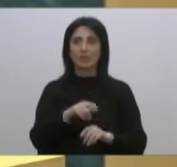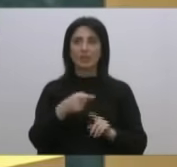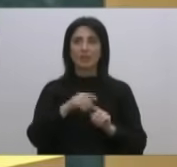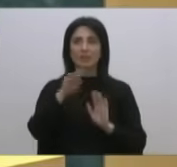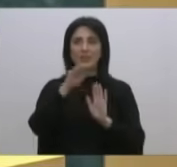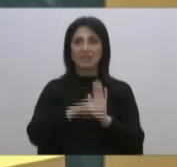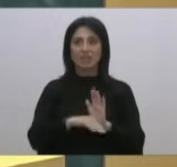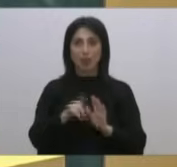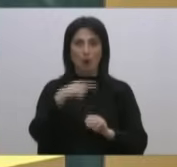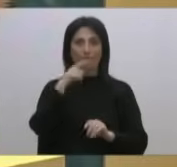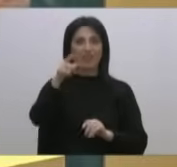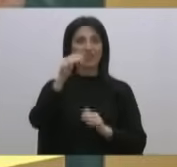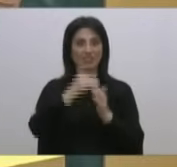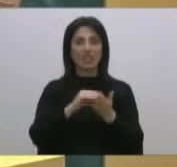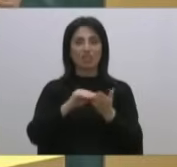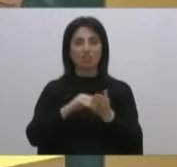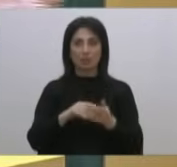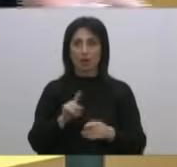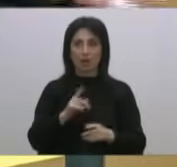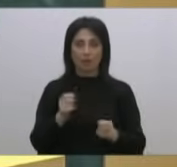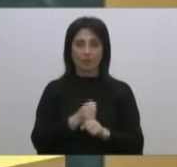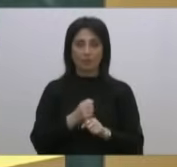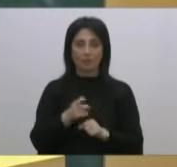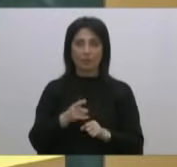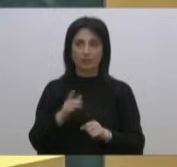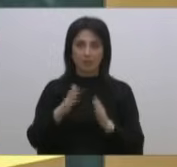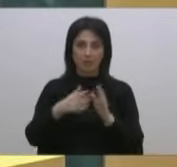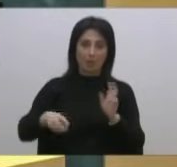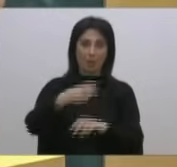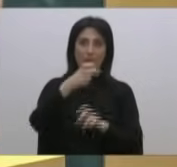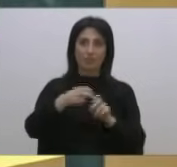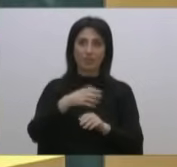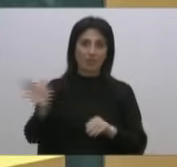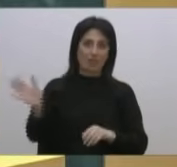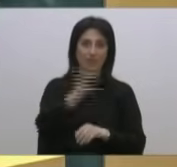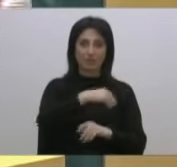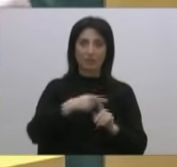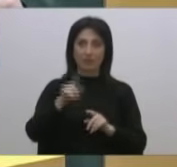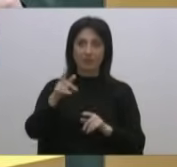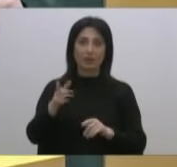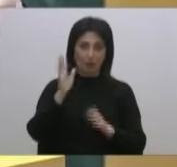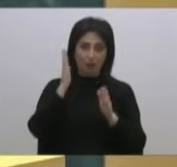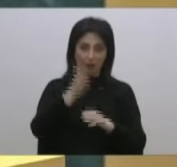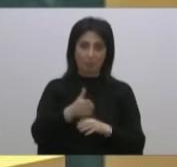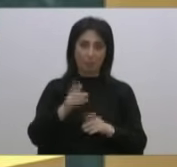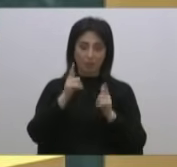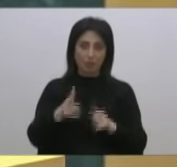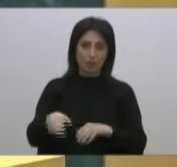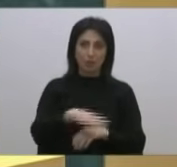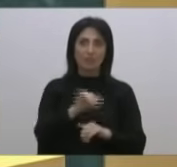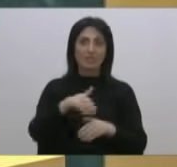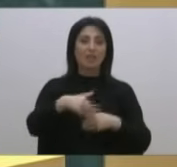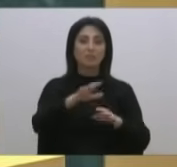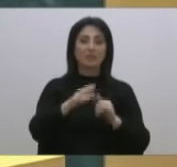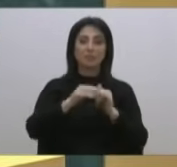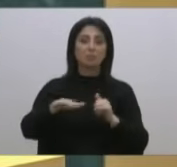îmi se zice că hot cu ai sia și ceria, ro. Este că rau cu nate. Nu că muasa hot este dau salut. Ani sini ți amulia nici dan. An sad